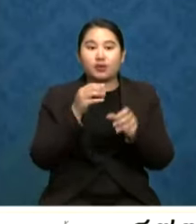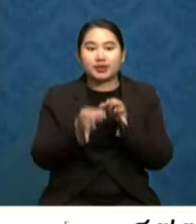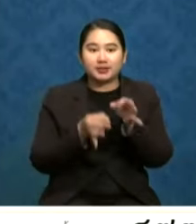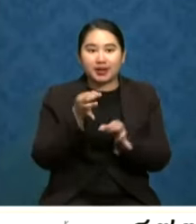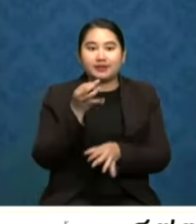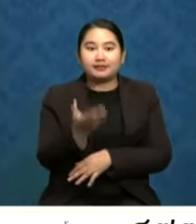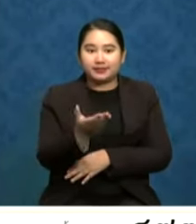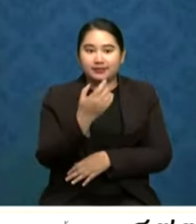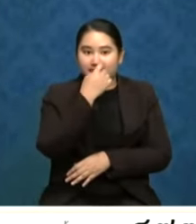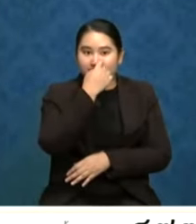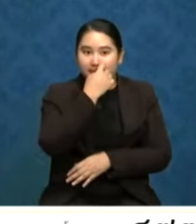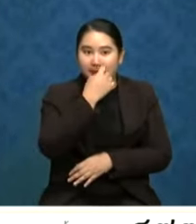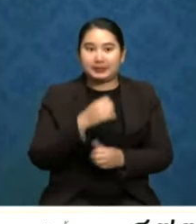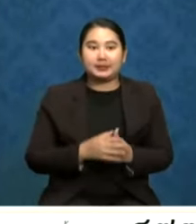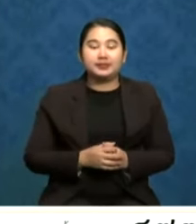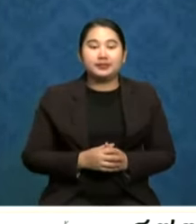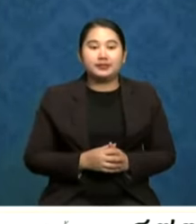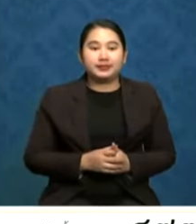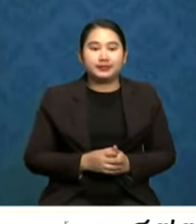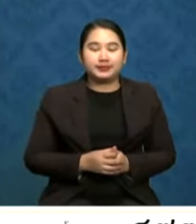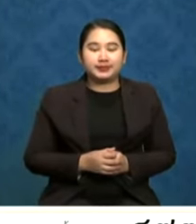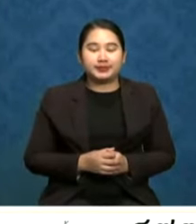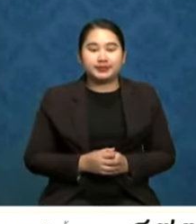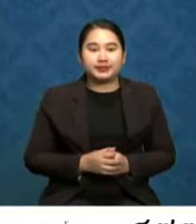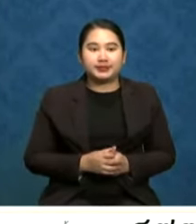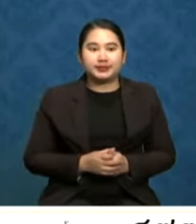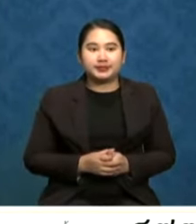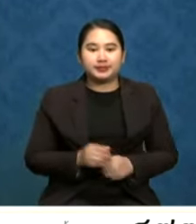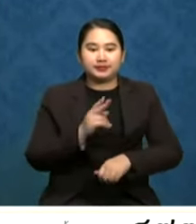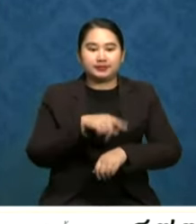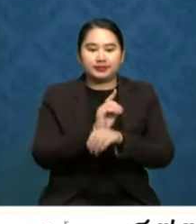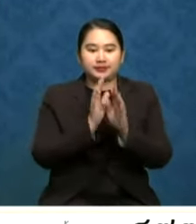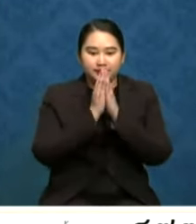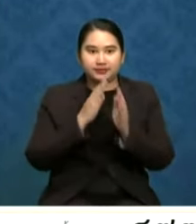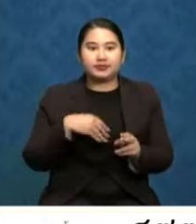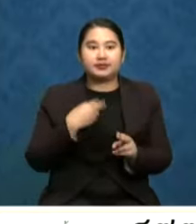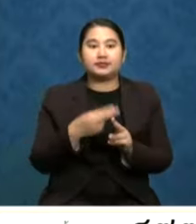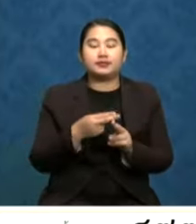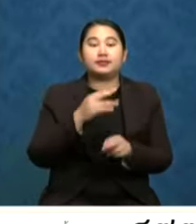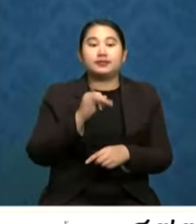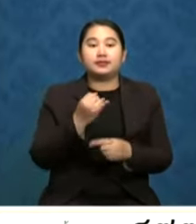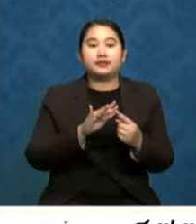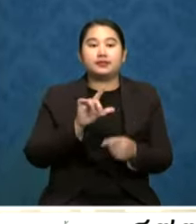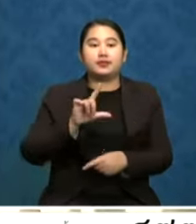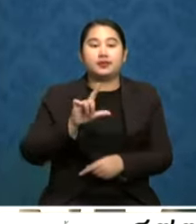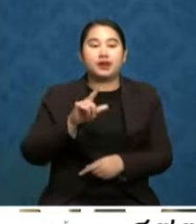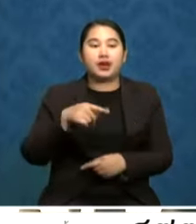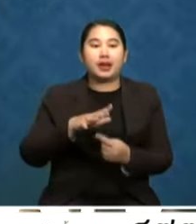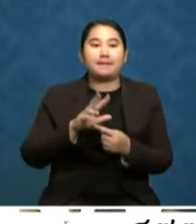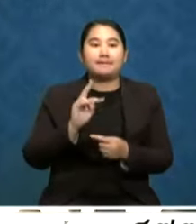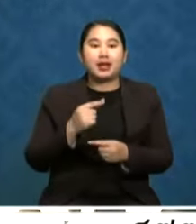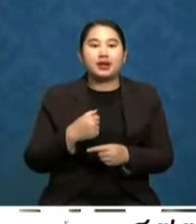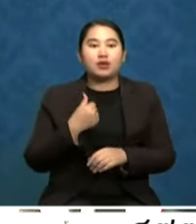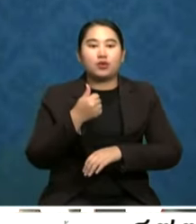นะครับท่านประธานที่เคารพครับกระผมจุลพันธ์วิวัฒน์รัฐมนตรีช่วยว่าการกระทรวงการ